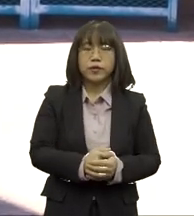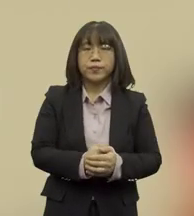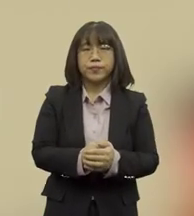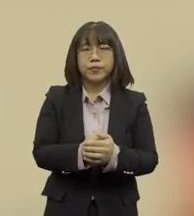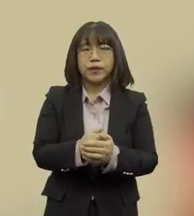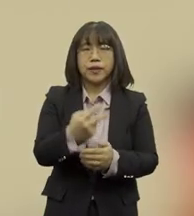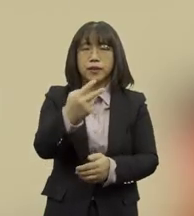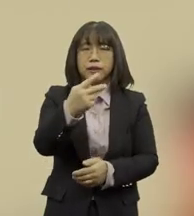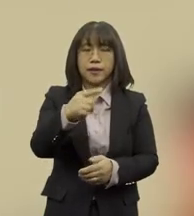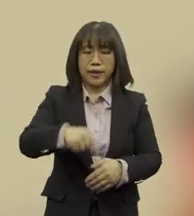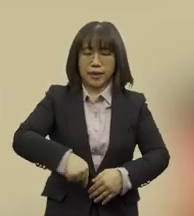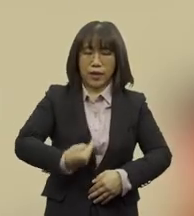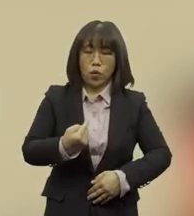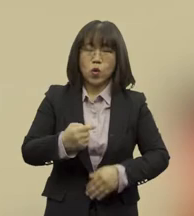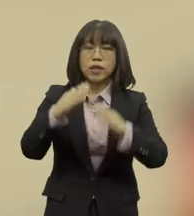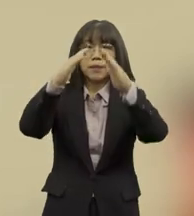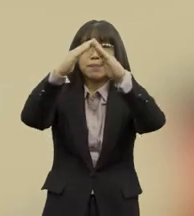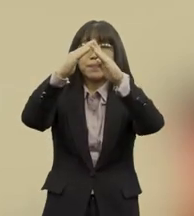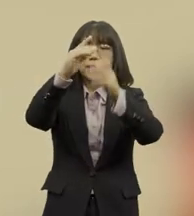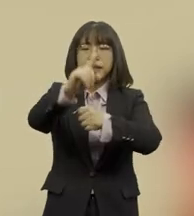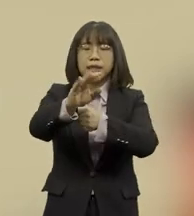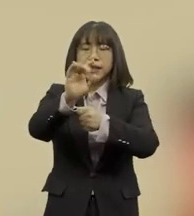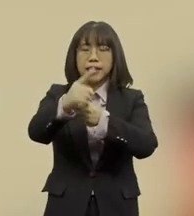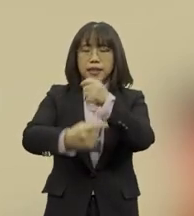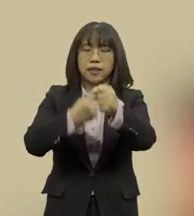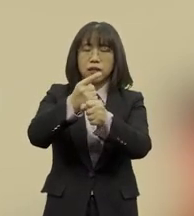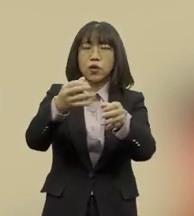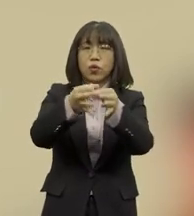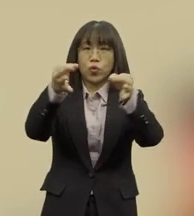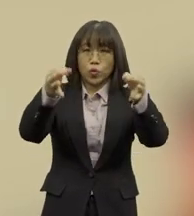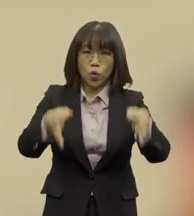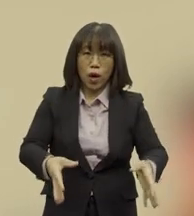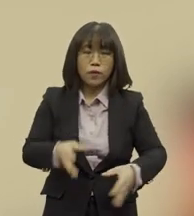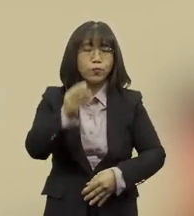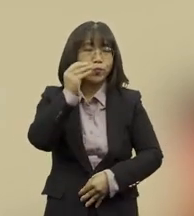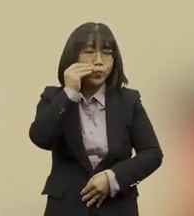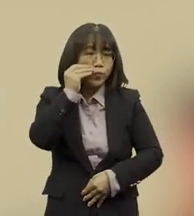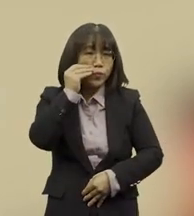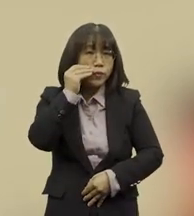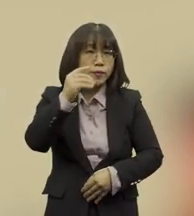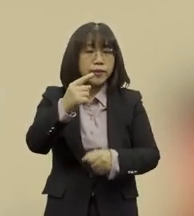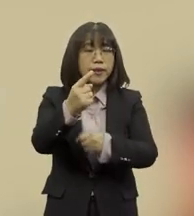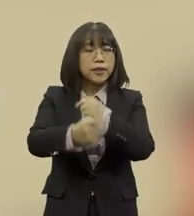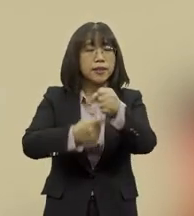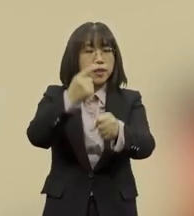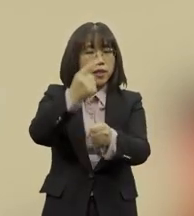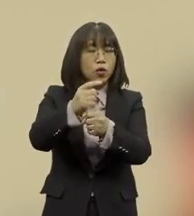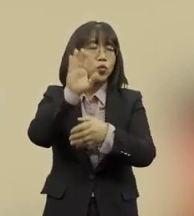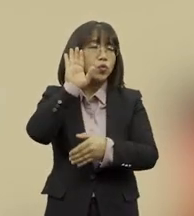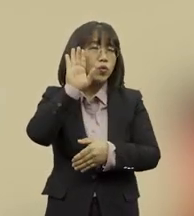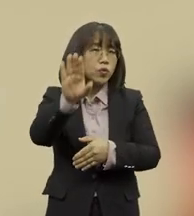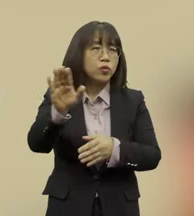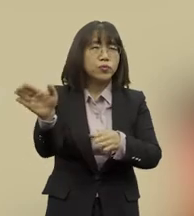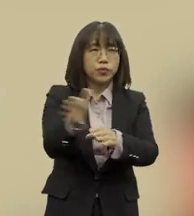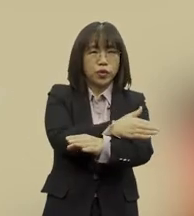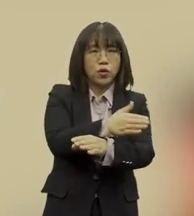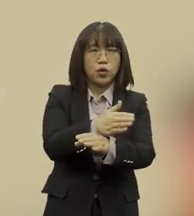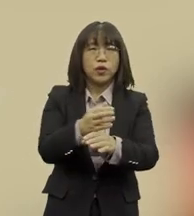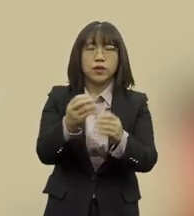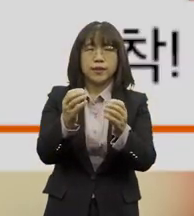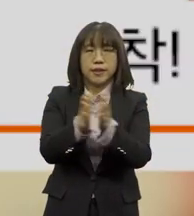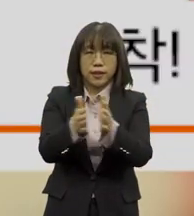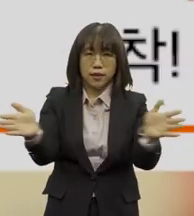및 단독주택의 경우 1년의 유예기간을 거쳐 2021년 12월부터 요일제 의무화가